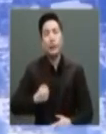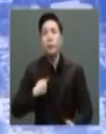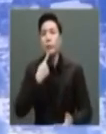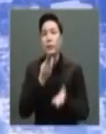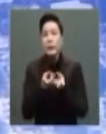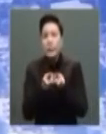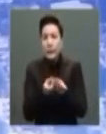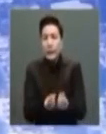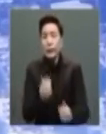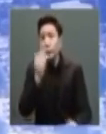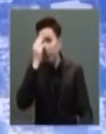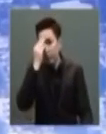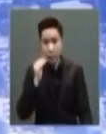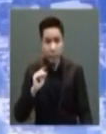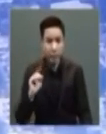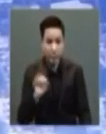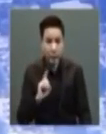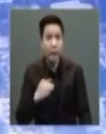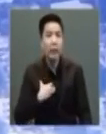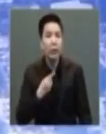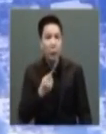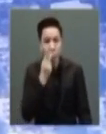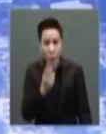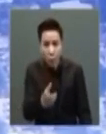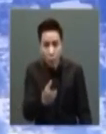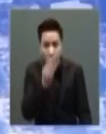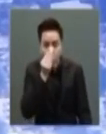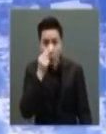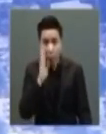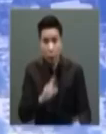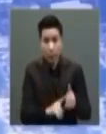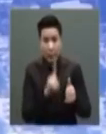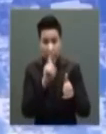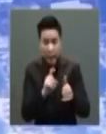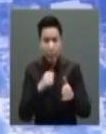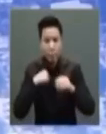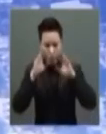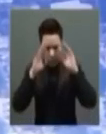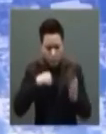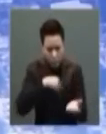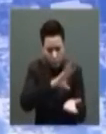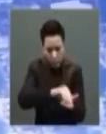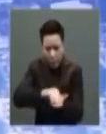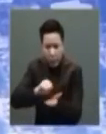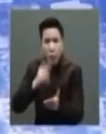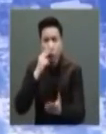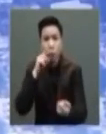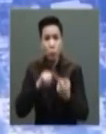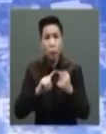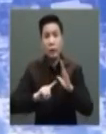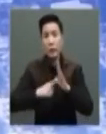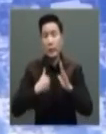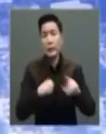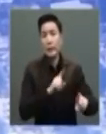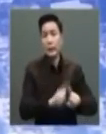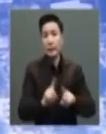านมาค่ะหลังจากนั้นนะคะก็เริ่มที่จะมีอาการก็คือมีไข้ถ่ายเหลวมีอาการหอบหายใจเหนื่อยจึง